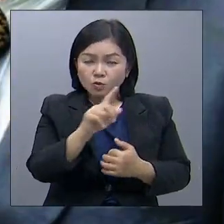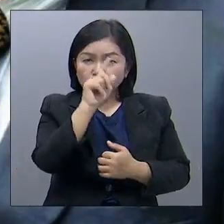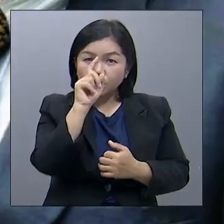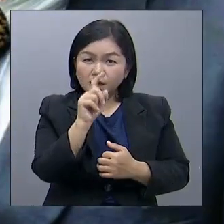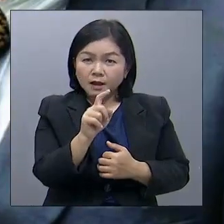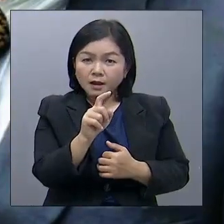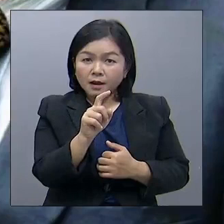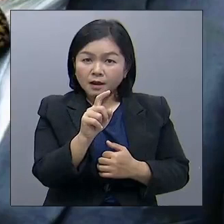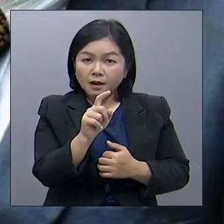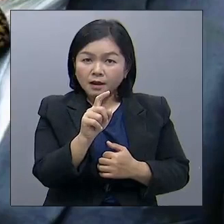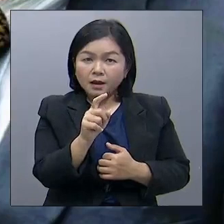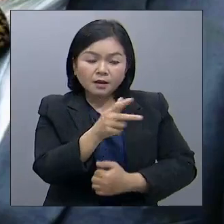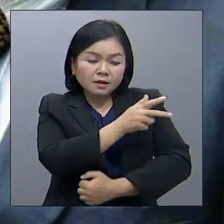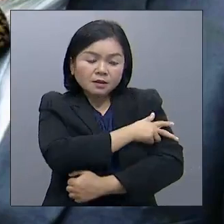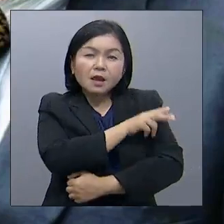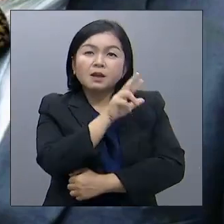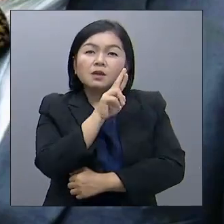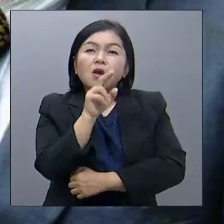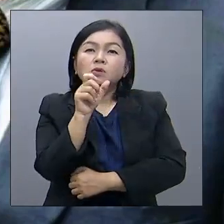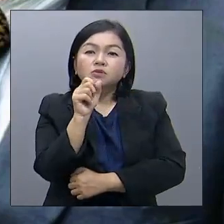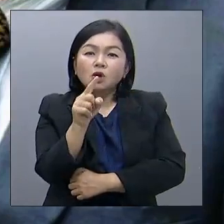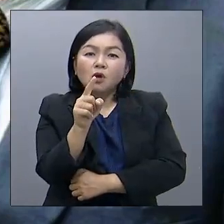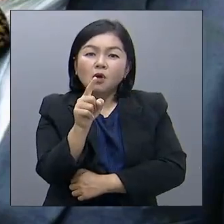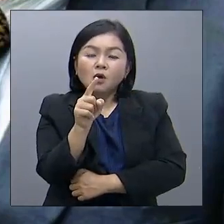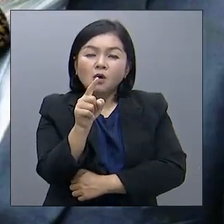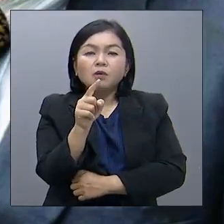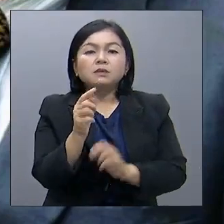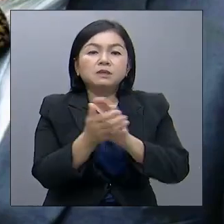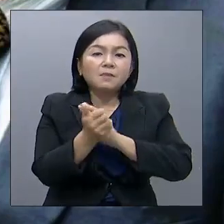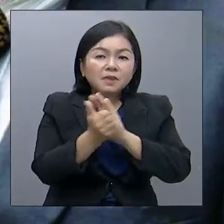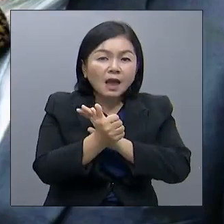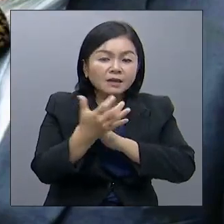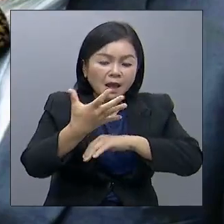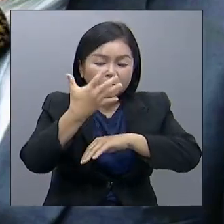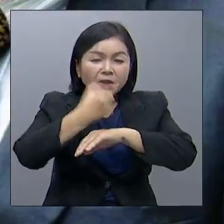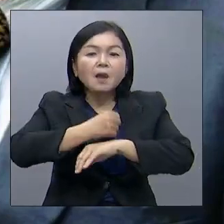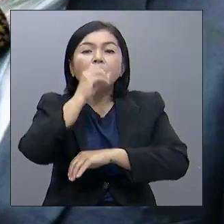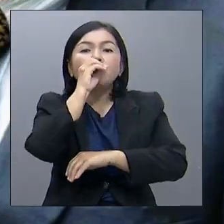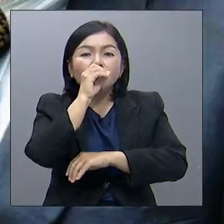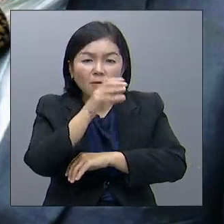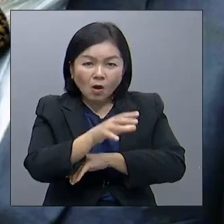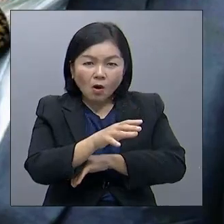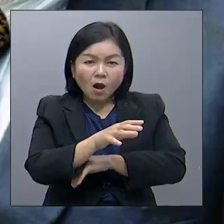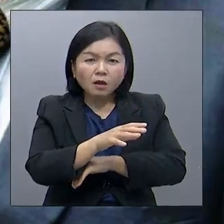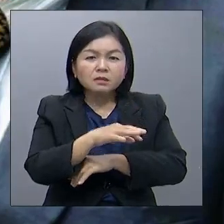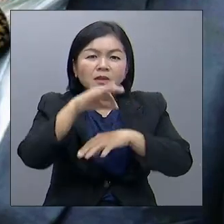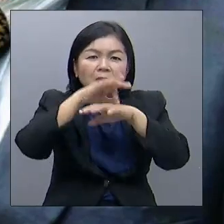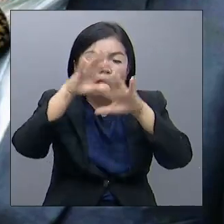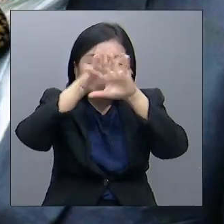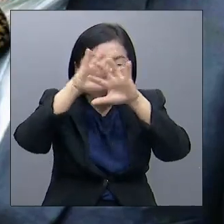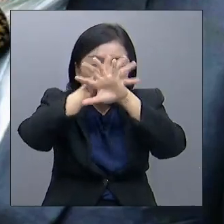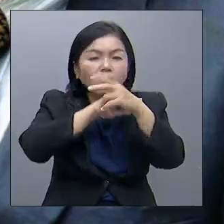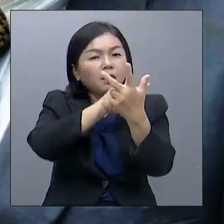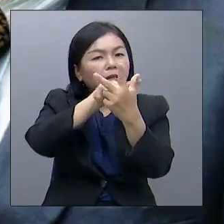นี้ผู้ช่วยศาสตราจารย์ทวีสุรฤทธิกุลนักวิชาการด้านรัฐศาสตร์ชี้ว่าเป็นภาพที่สะท้อนความ